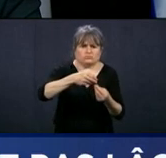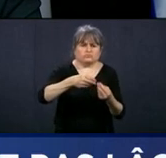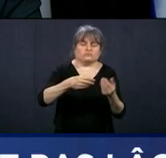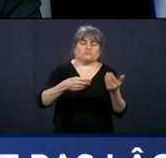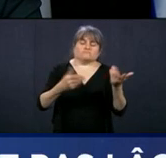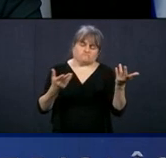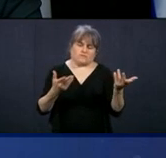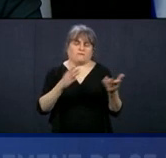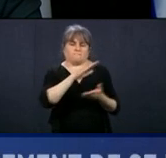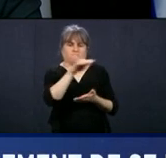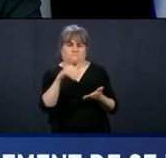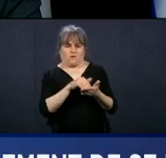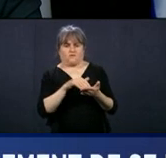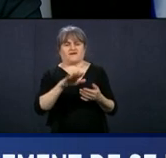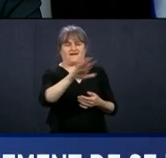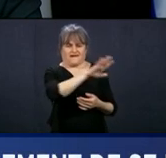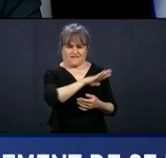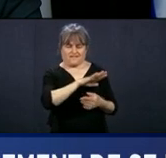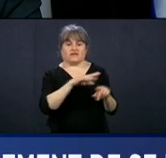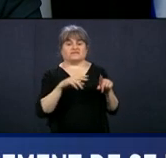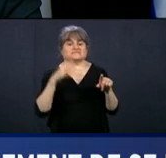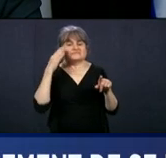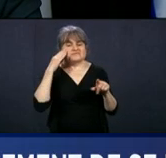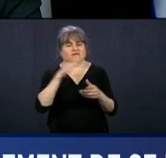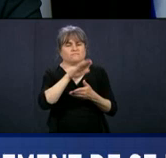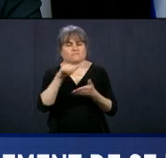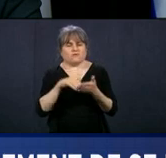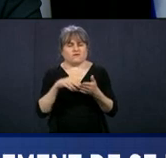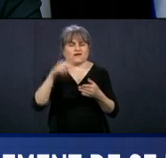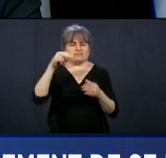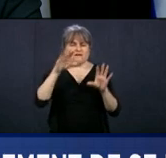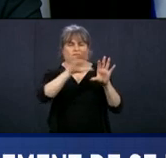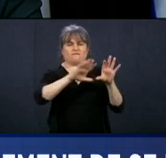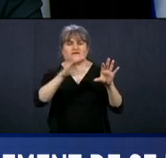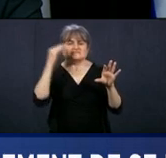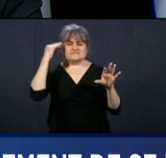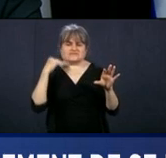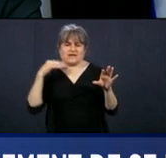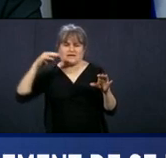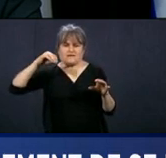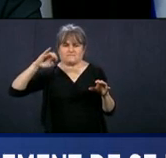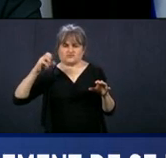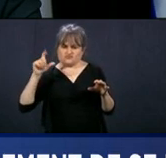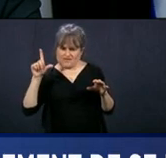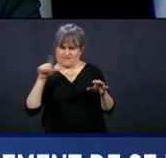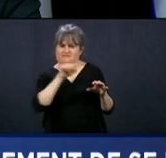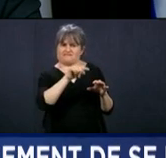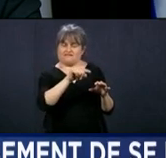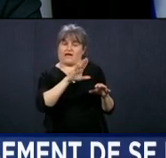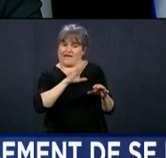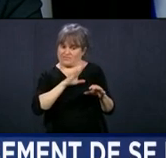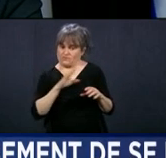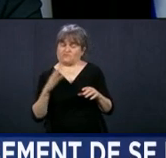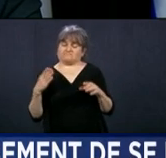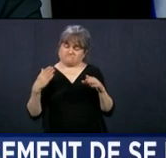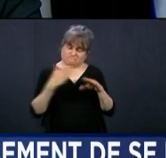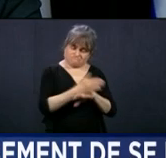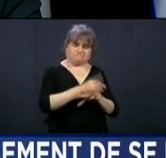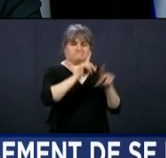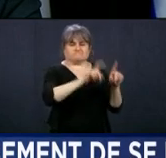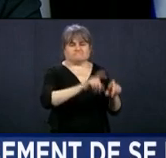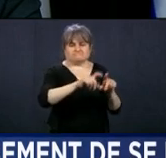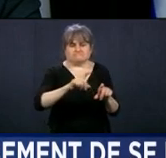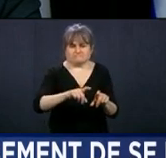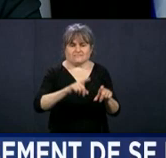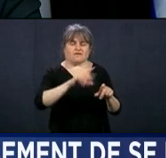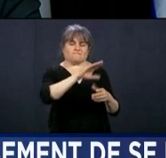de Montréal-Nord, là, de Saint-Michel particulièrement, il y a eu des dépistages qui ont été faits. Ils s'en organisent aussi dans Laval comme tel. Donc, on va avoir